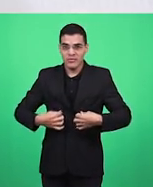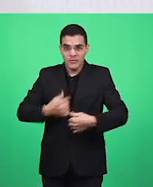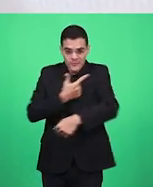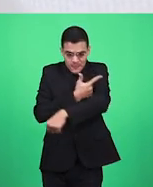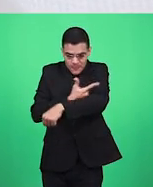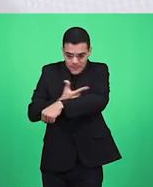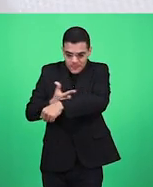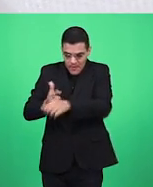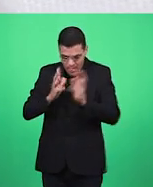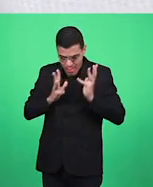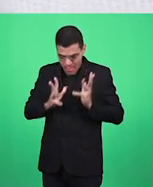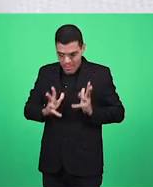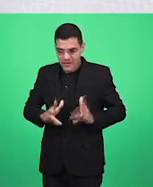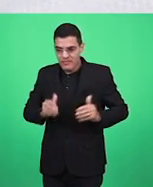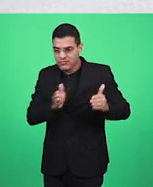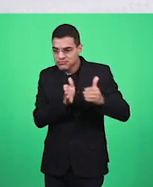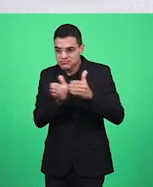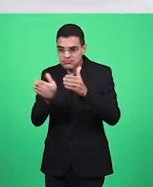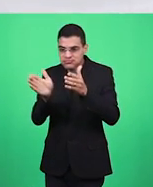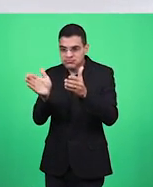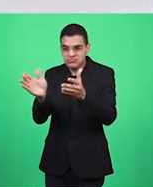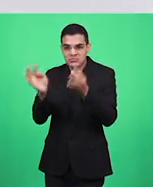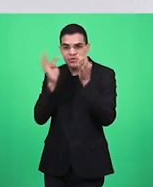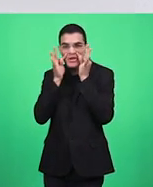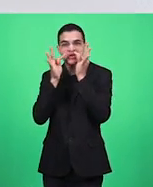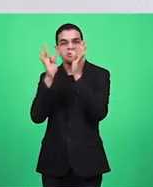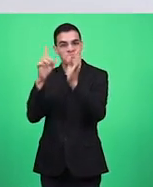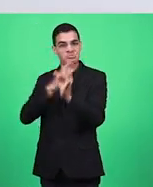которые в белых одеждах